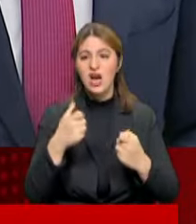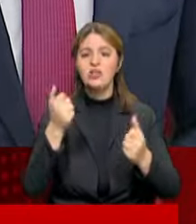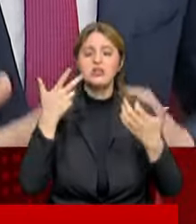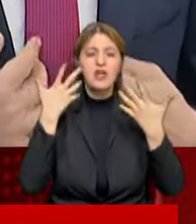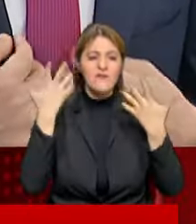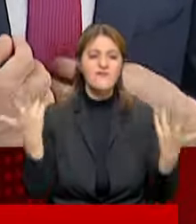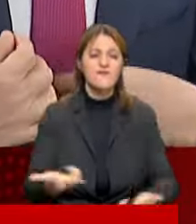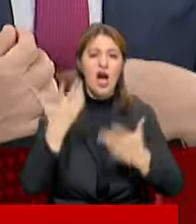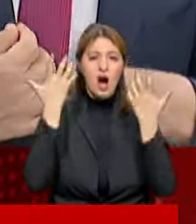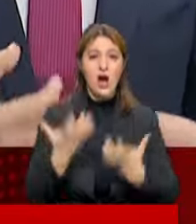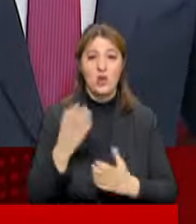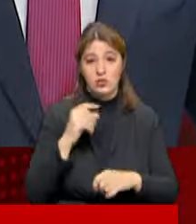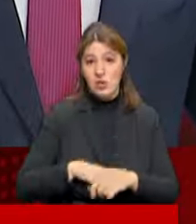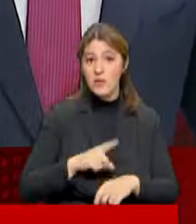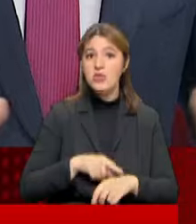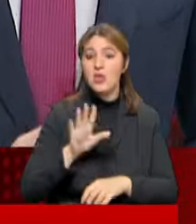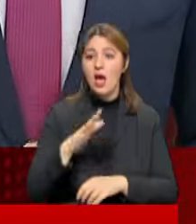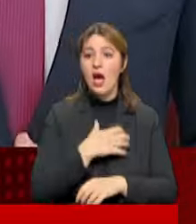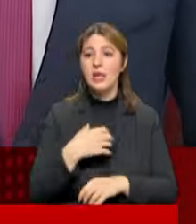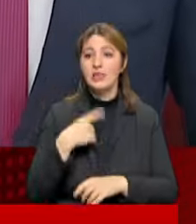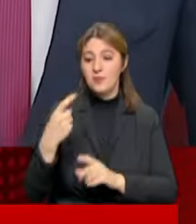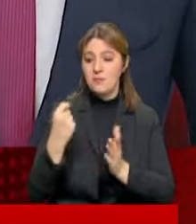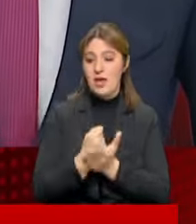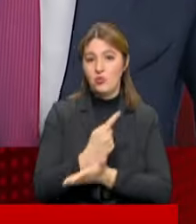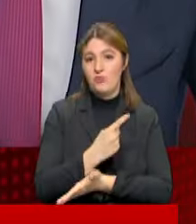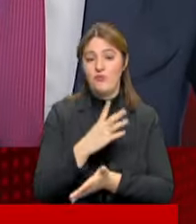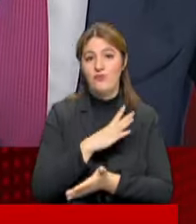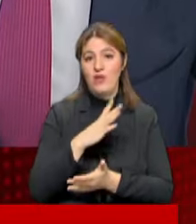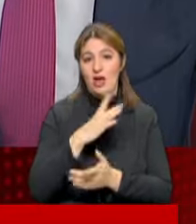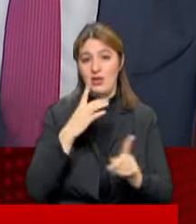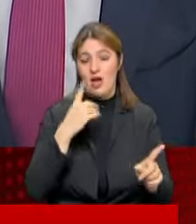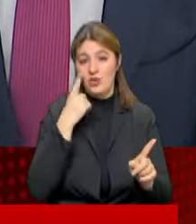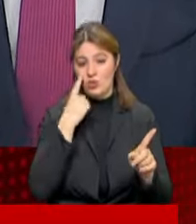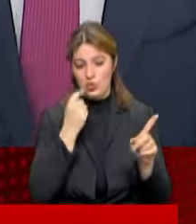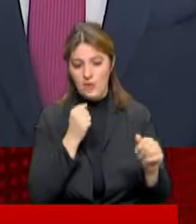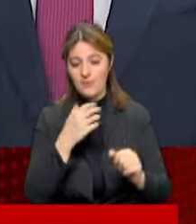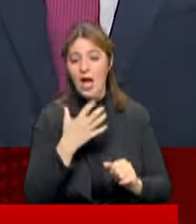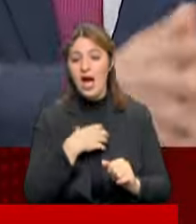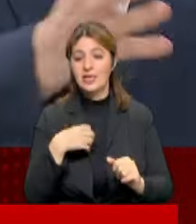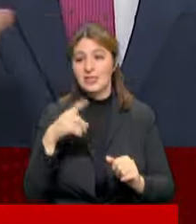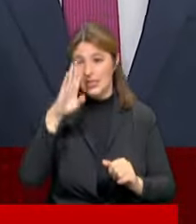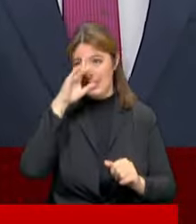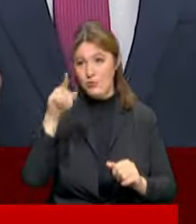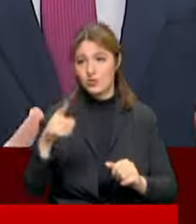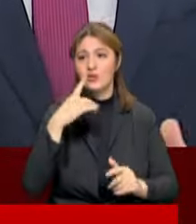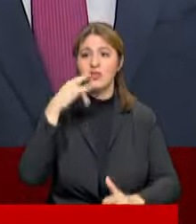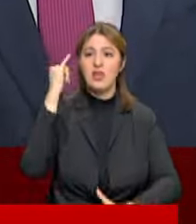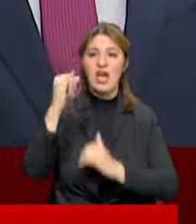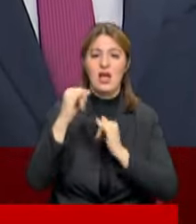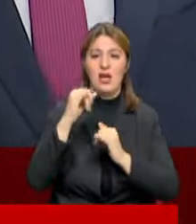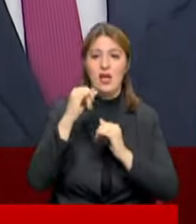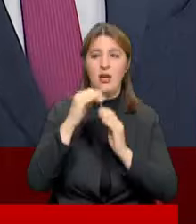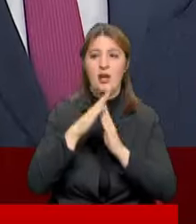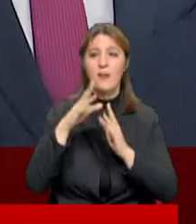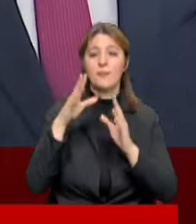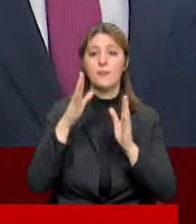götürdüğü yerde annesinden bir mektup gelir Mustafa Kemal Paşa'ya annesi İstanbul'da hakaretler dedir kardeşi